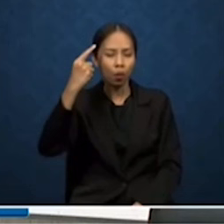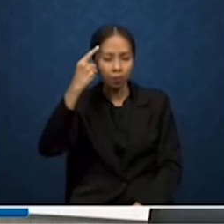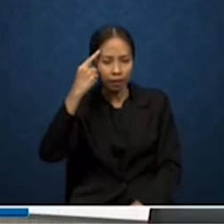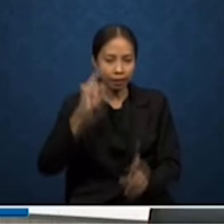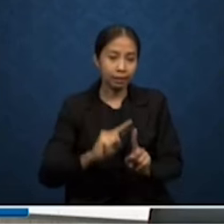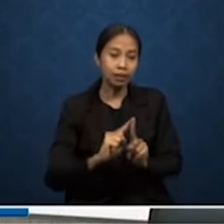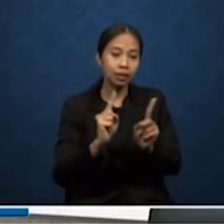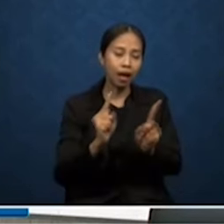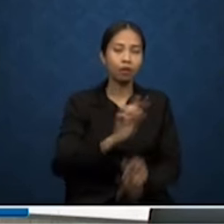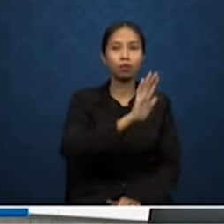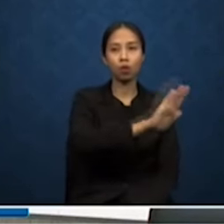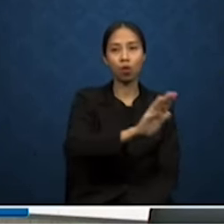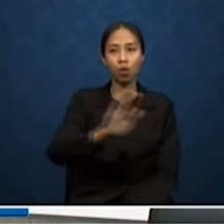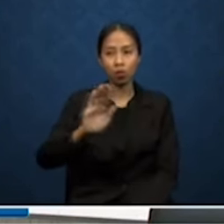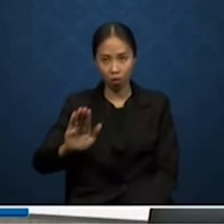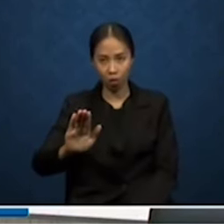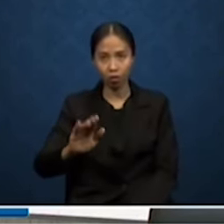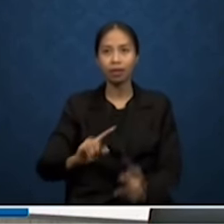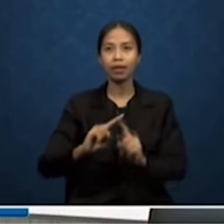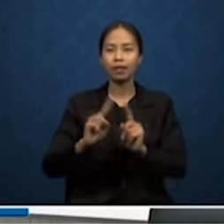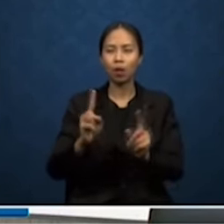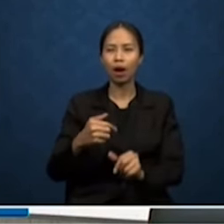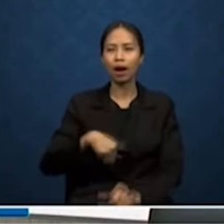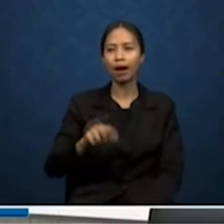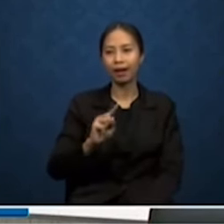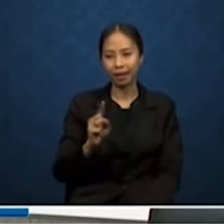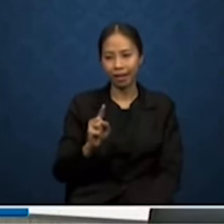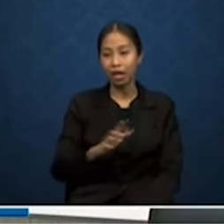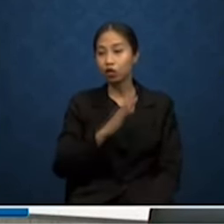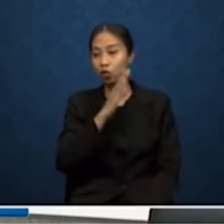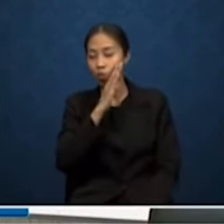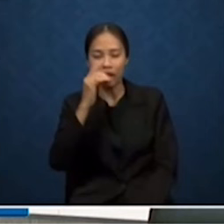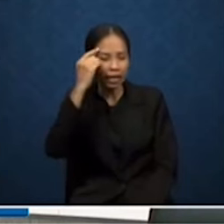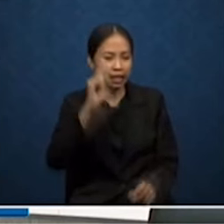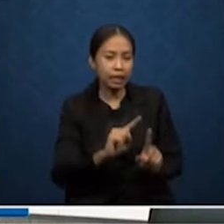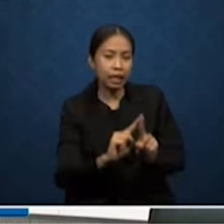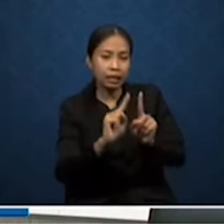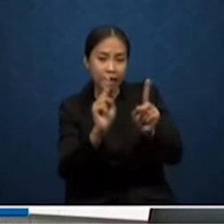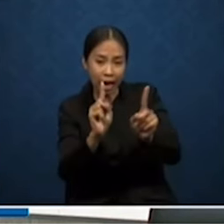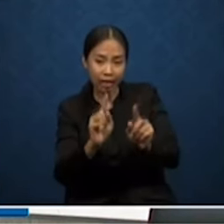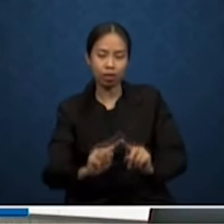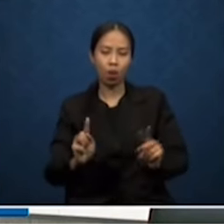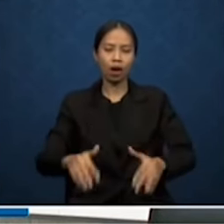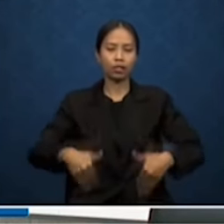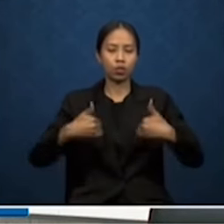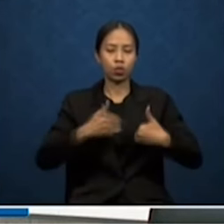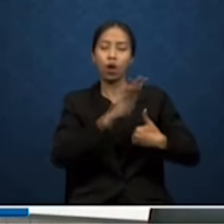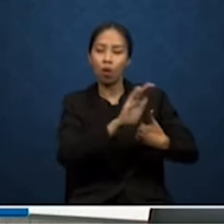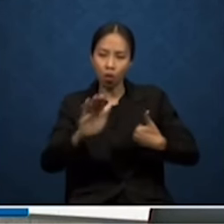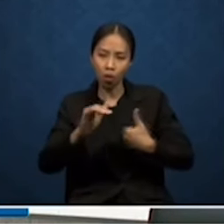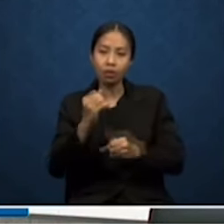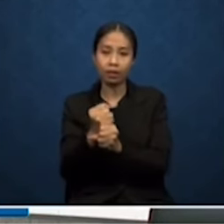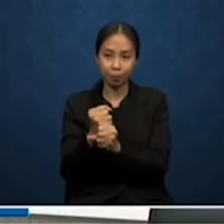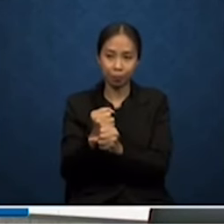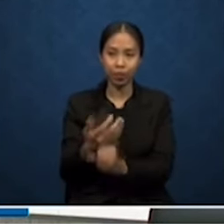แย้งกันเนี่ยให้มันเกิดในลักษณะที่เป็นอารยะที่สุดนะครับการดำเนินคดีตามกฎหมาย